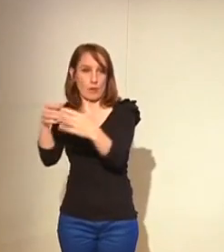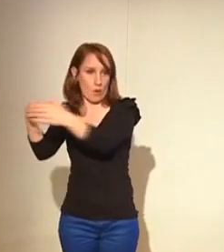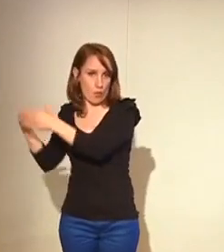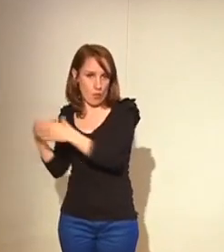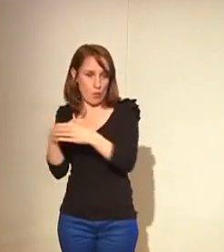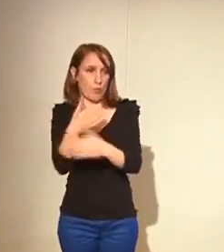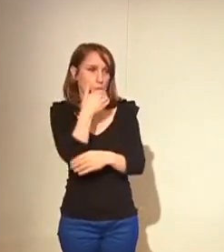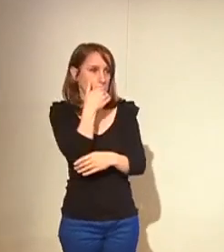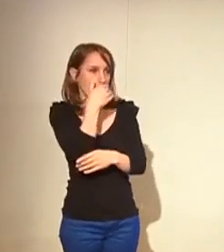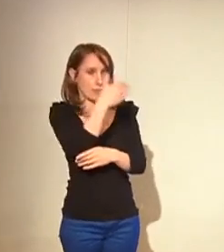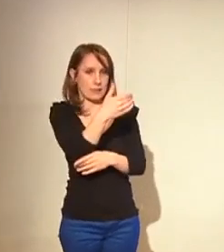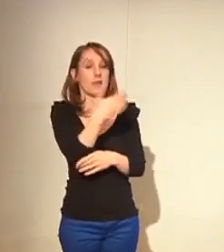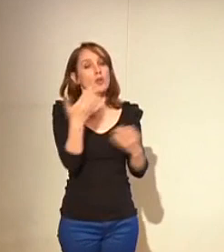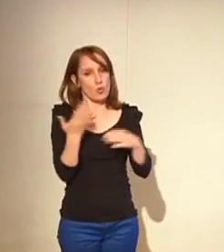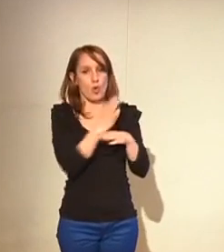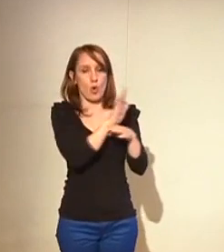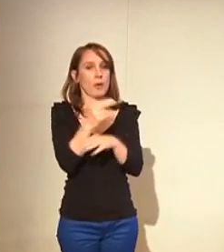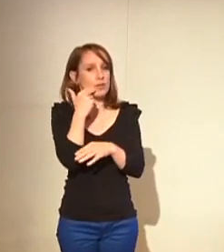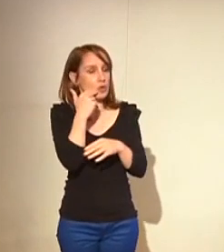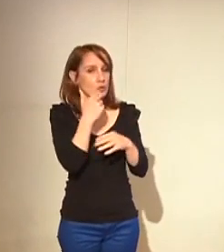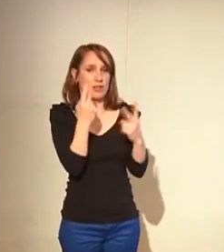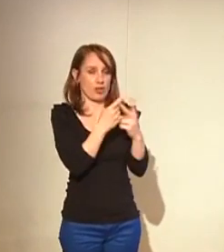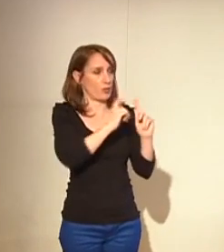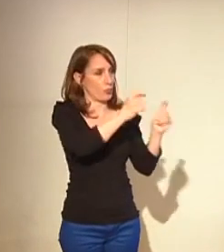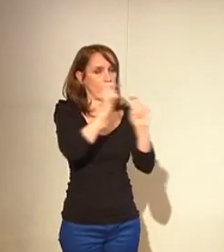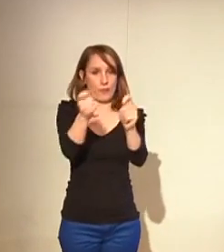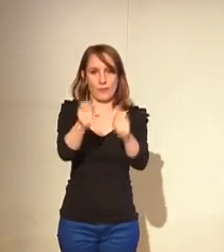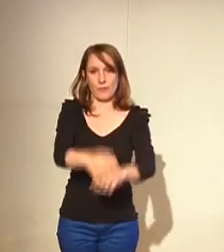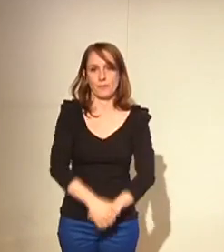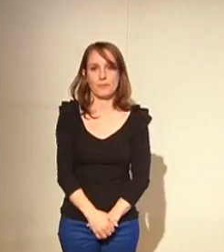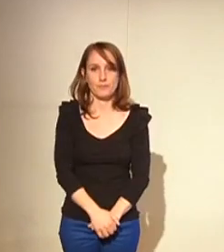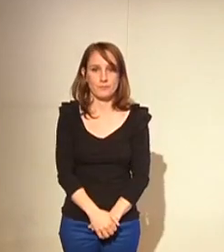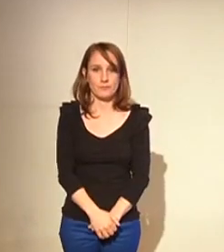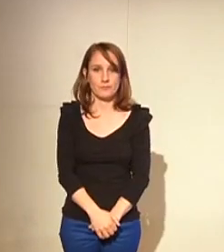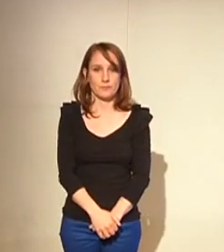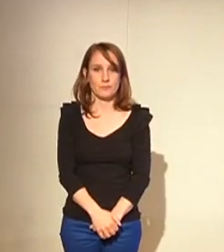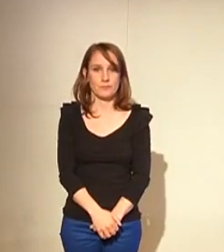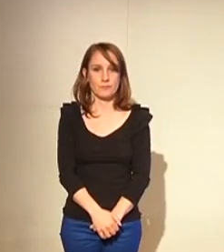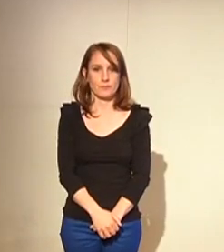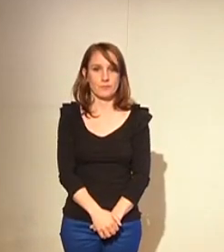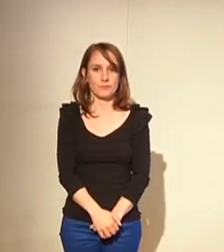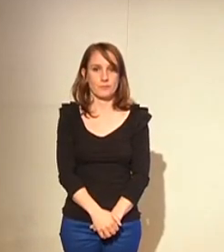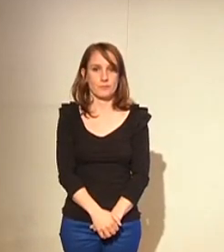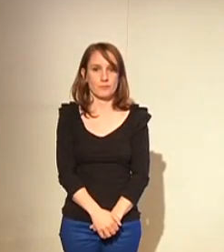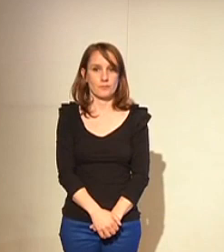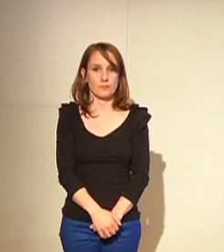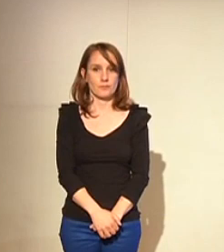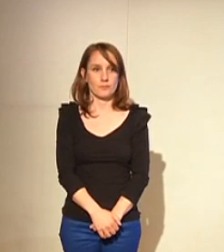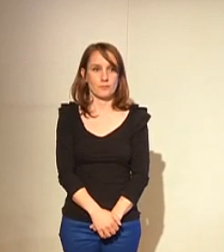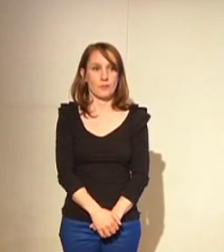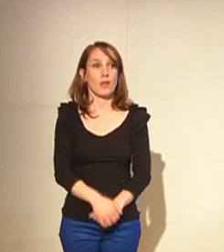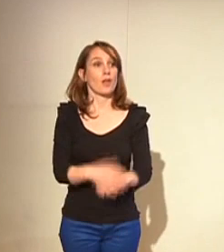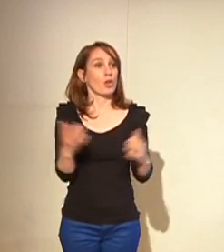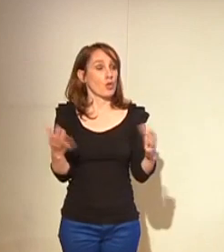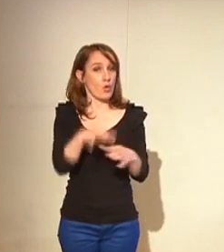merci c'est donc représentants des usagers sont désignés et donc le bulletin est